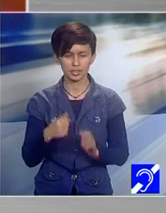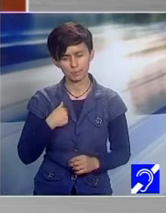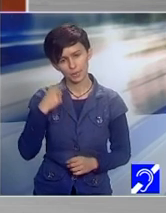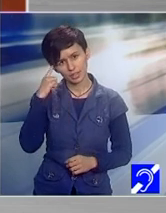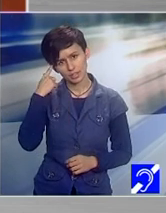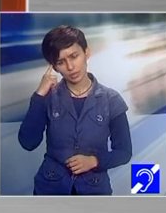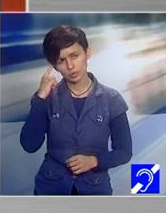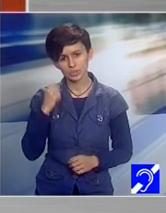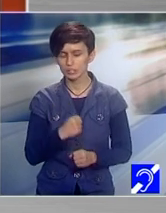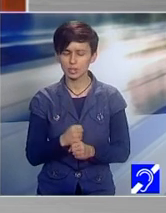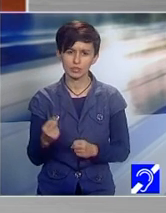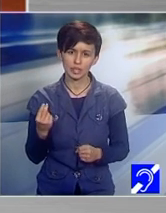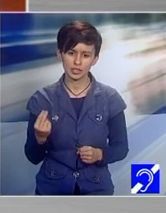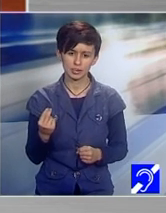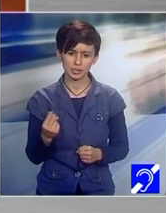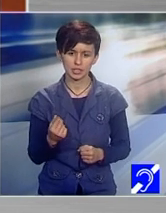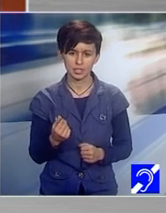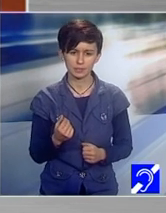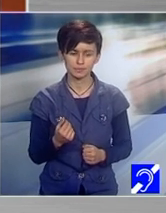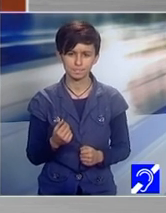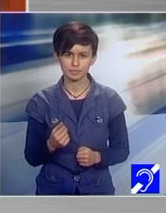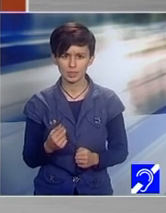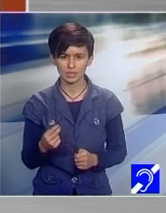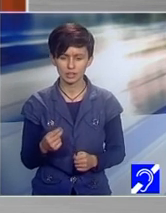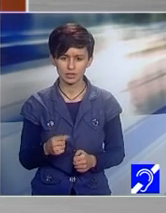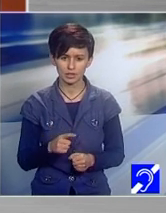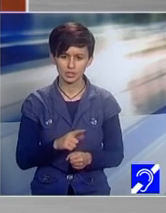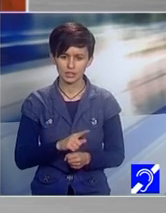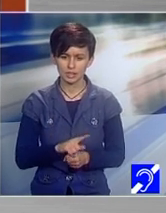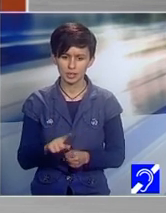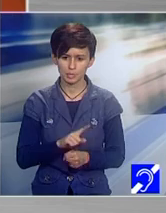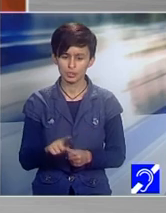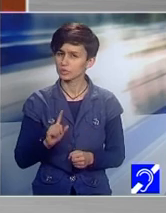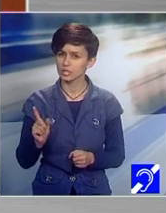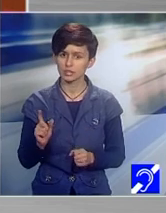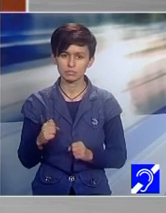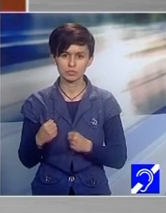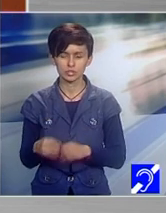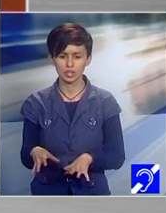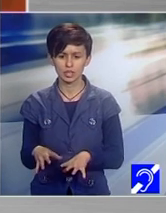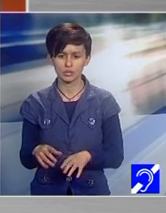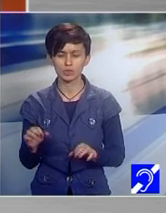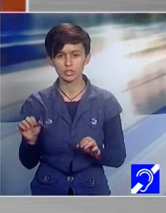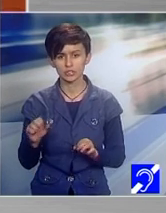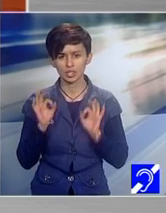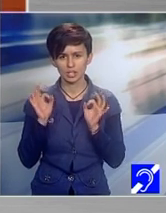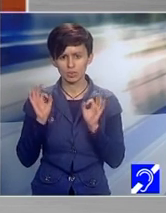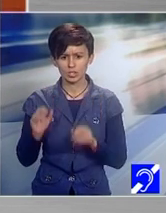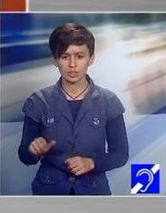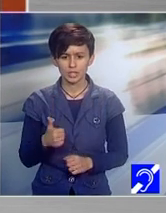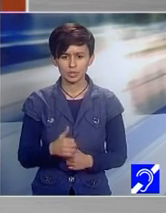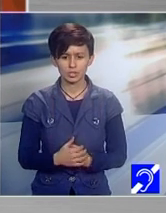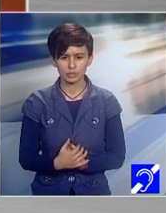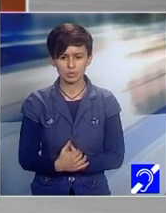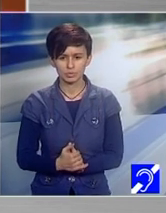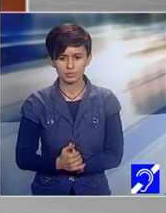din surse sigure că mărfurile, produsele nu se aruncau, ci se refoloseau. Începând